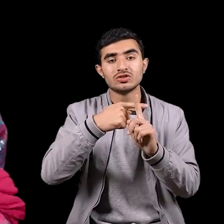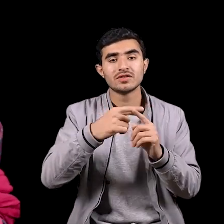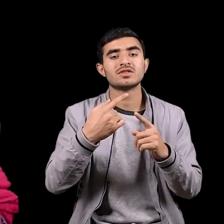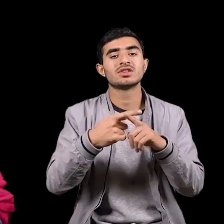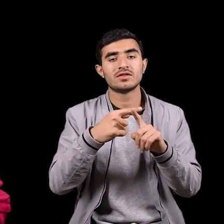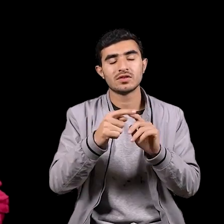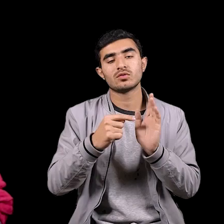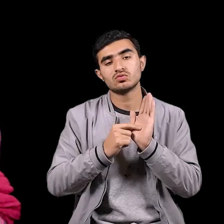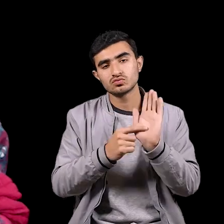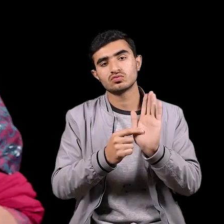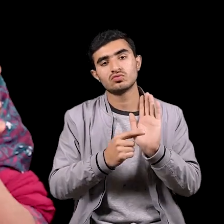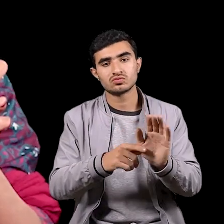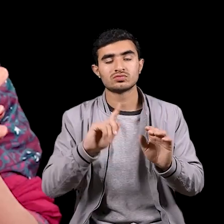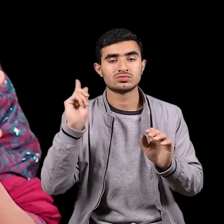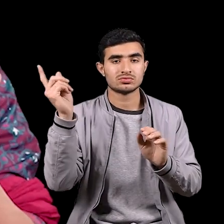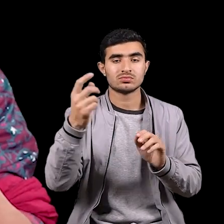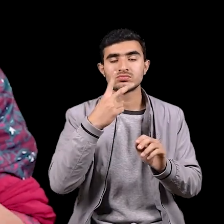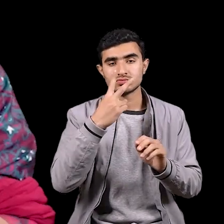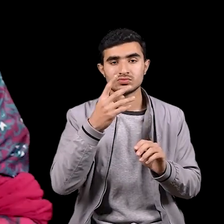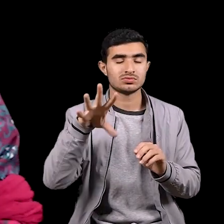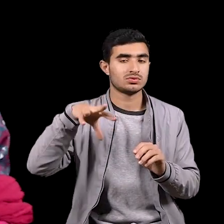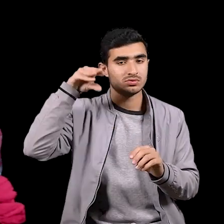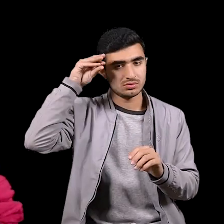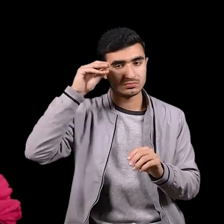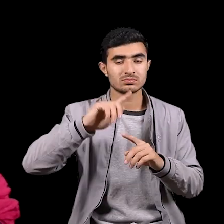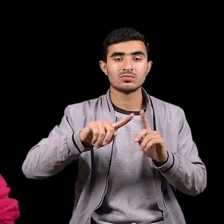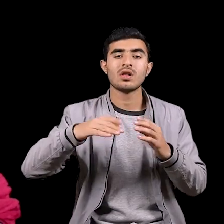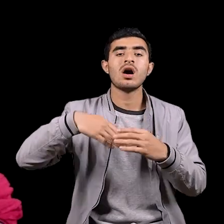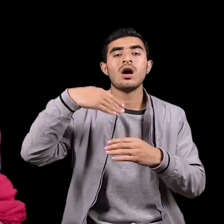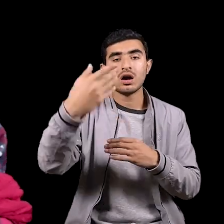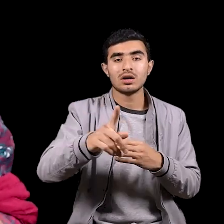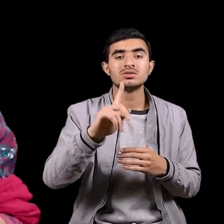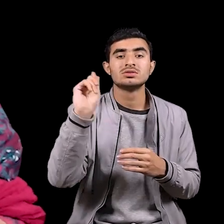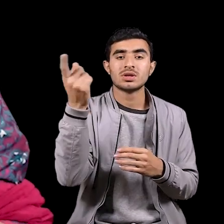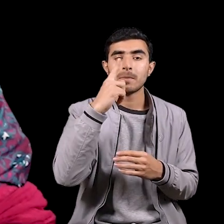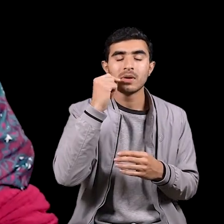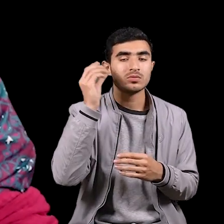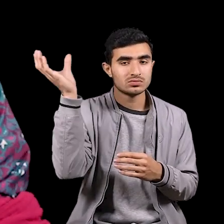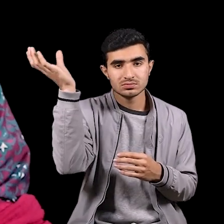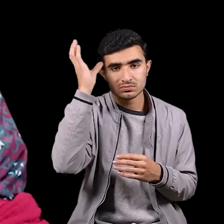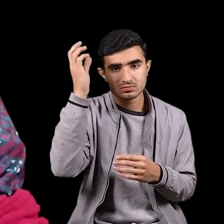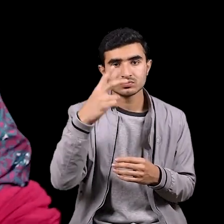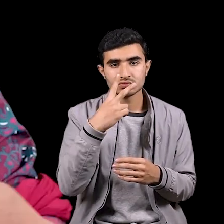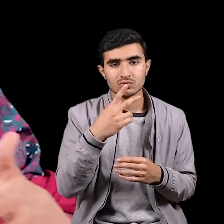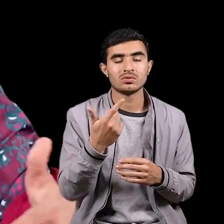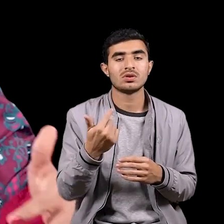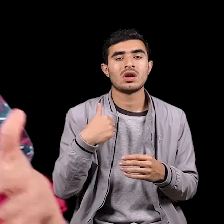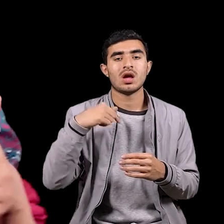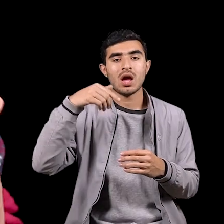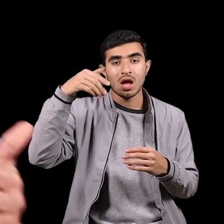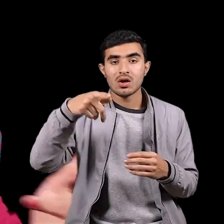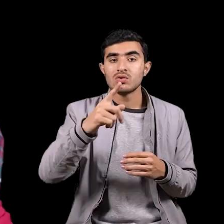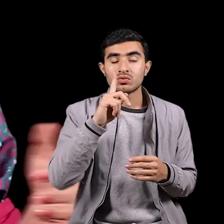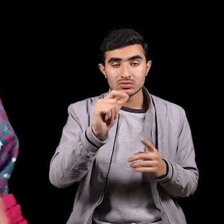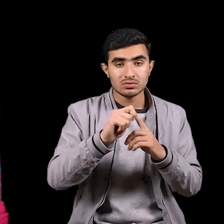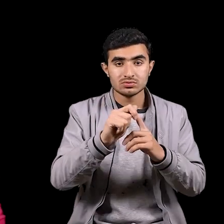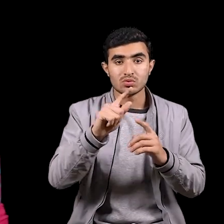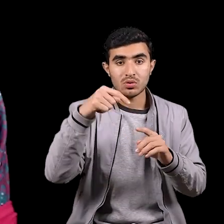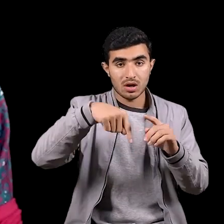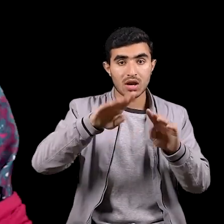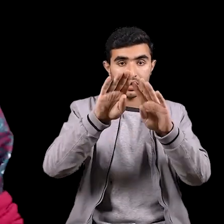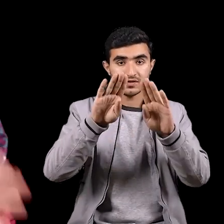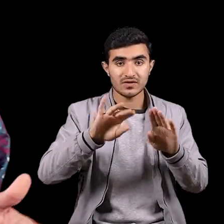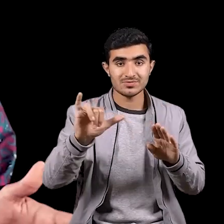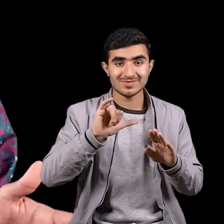आप किस तरीके से एक अच्छी सिमत में जाएंगे तो अच्छा सोचना भी शुरू करेंगे। तो इसलिए एक छोटी सी कोशिश है कि लिटरेचर फ्रेंडली सोसाइटी को जन्म